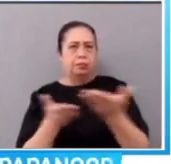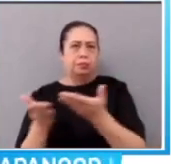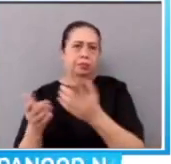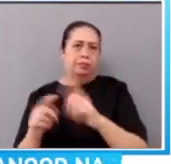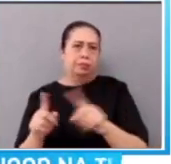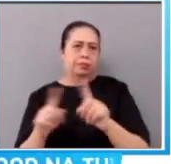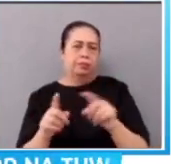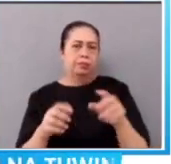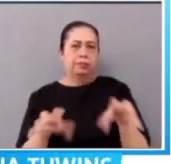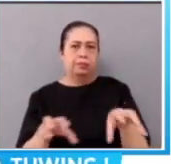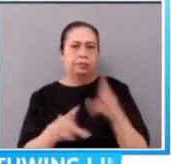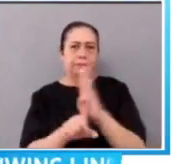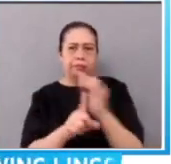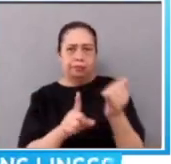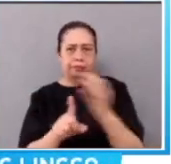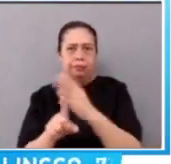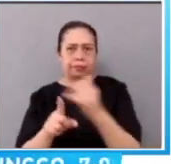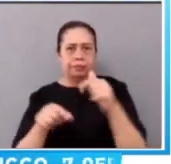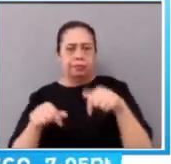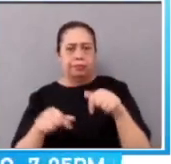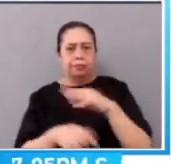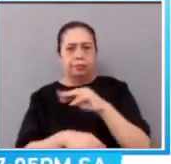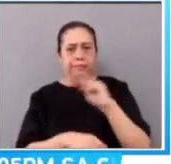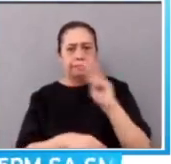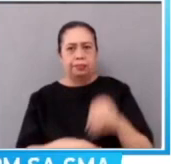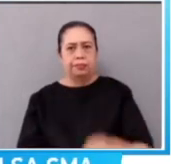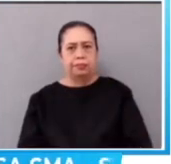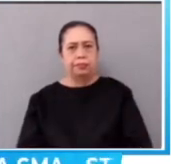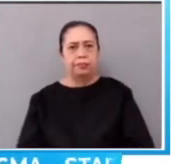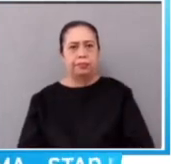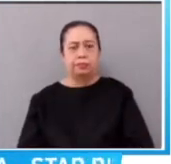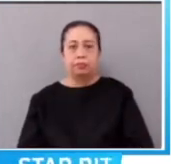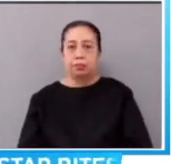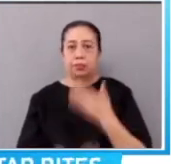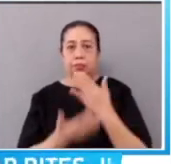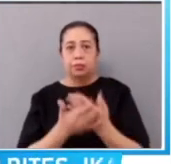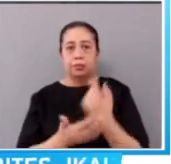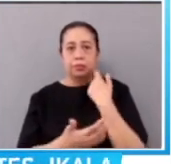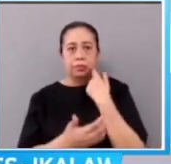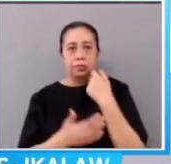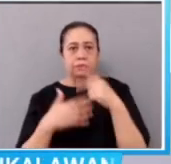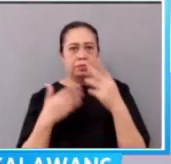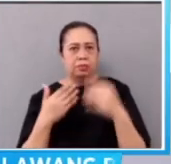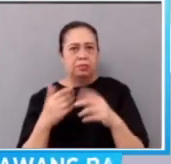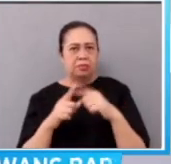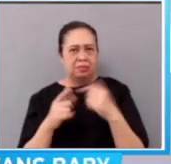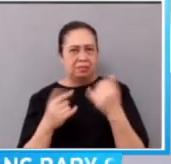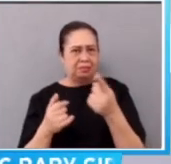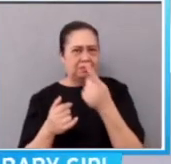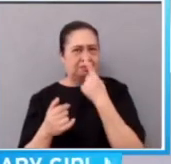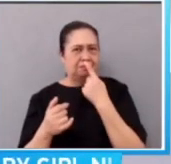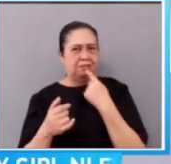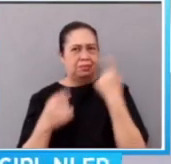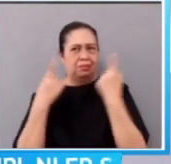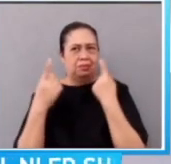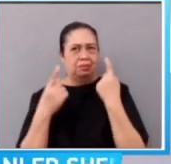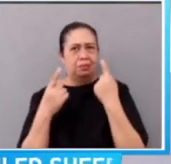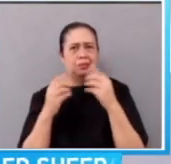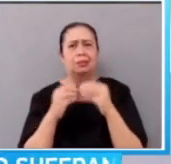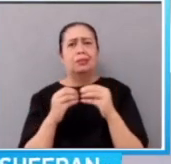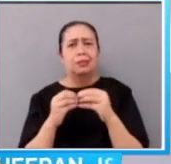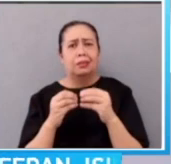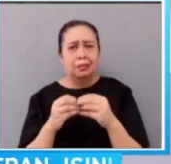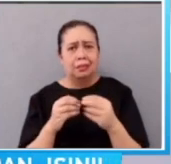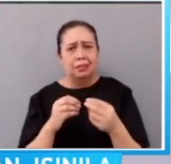ibang barangays dito sa Kamay. Maganda po yung mga nabanggit yung programa, pero nakakabahala pa rin yung binanggit yung madami pa rin kayo nakukuha at dumami